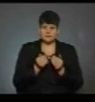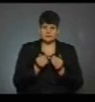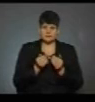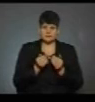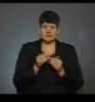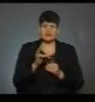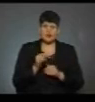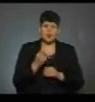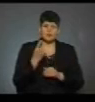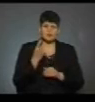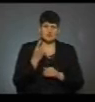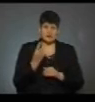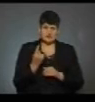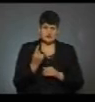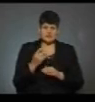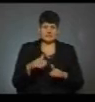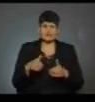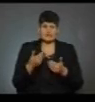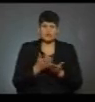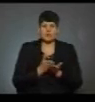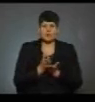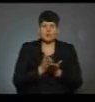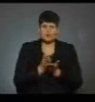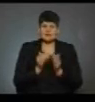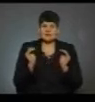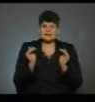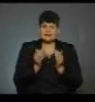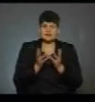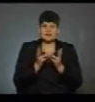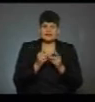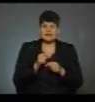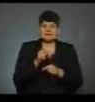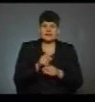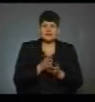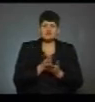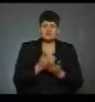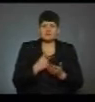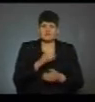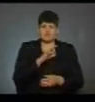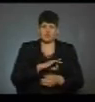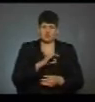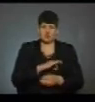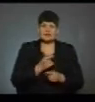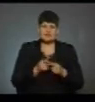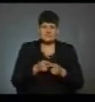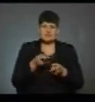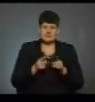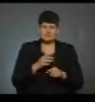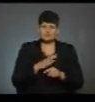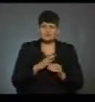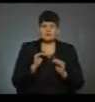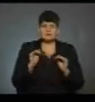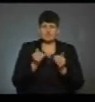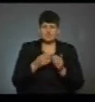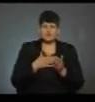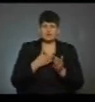на одиницю наданої нами послуги, зниження кількості тих ресурсів, які ми використовуємо. Це дійсно призвело до зниження наших